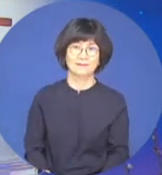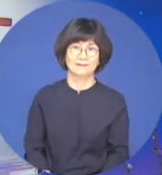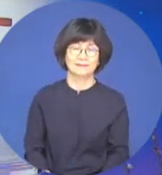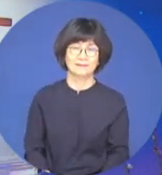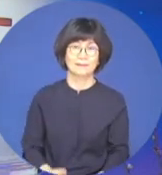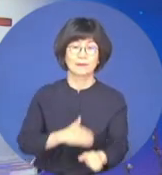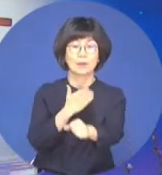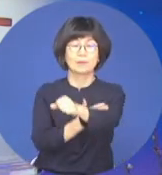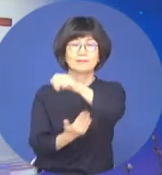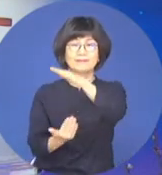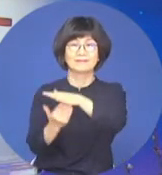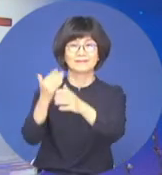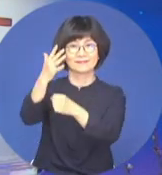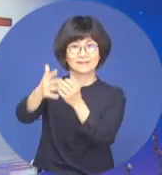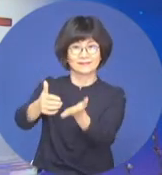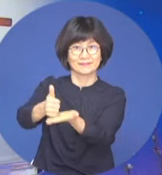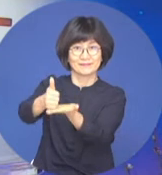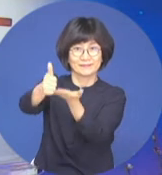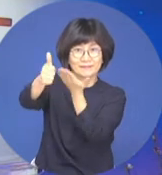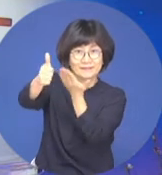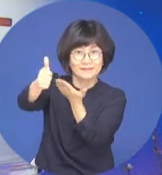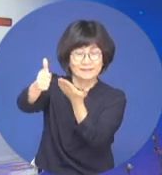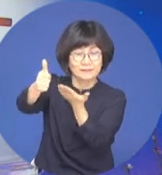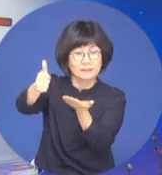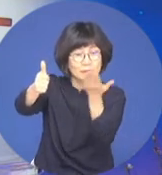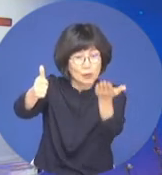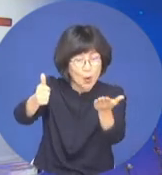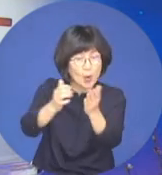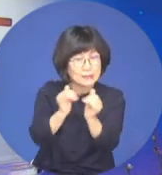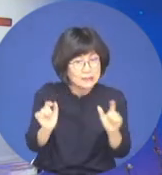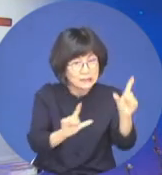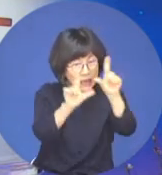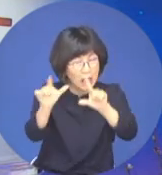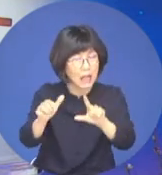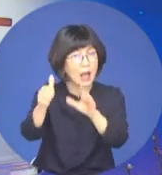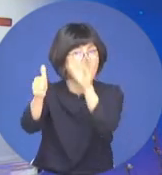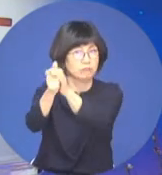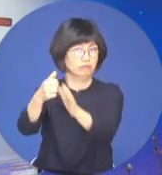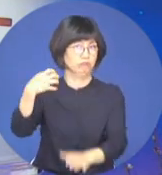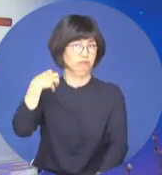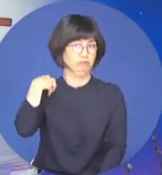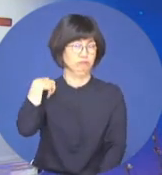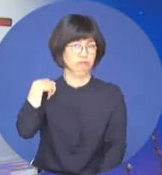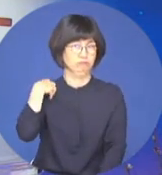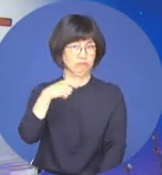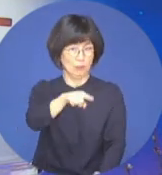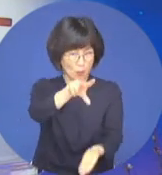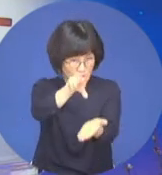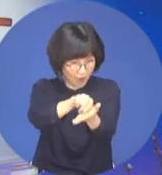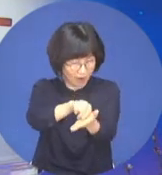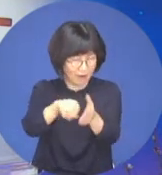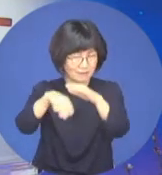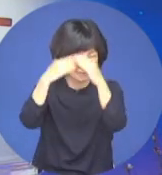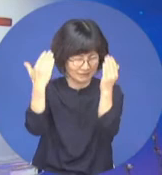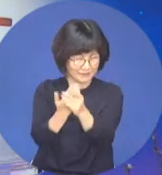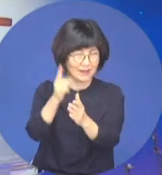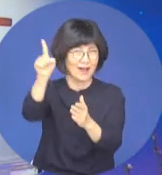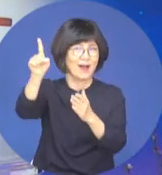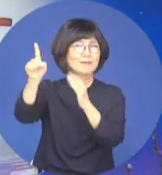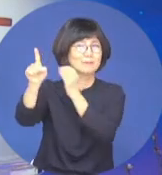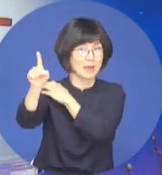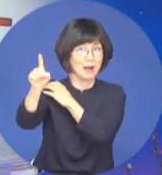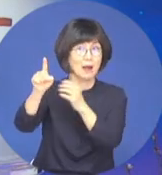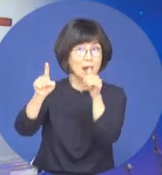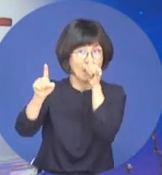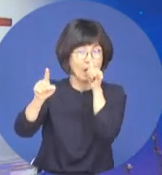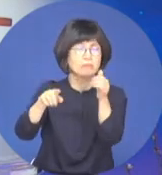전능하신 하나님께서 너의 인생을 책임지니 너의 문제까지 책임지니 믿고 잠을 자라는